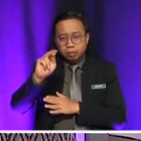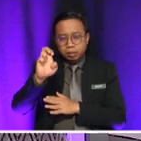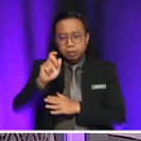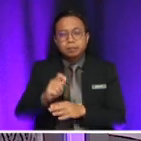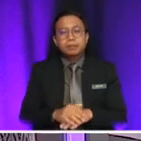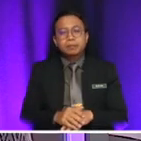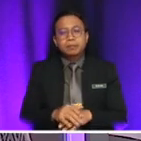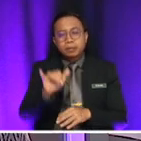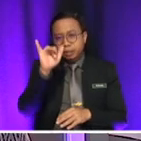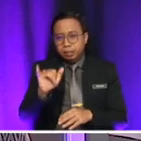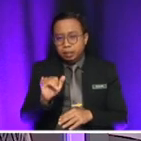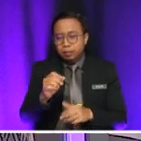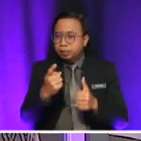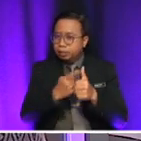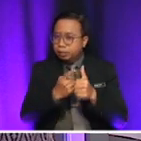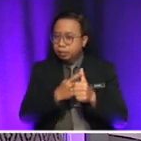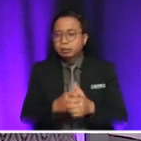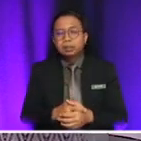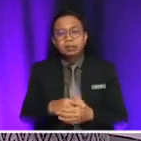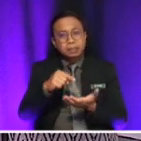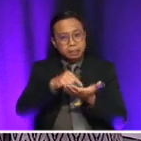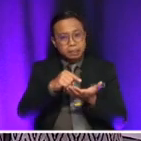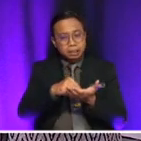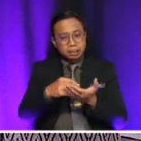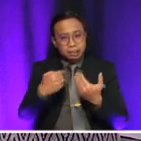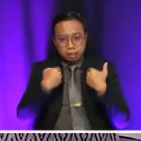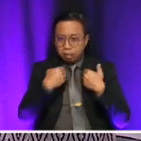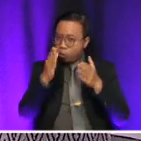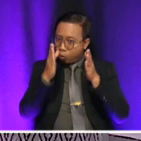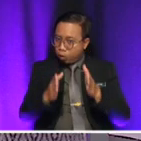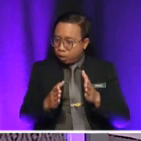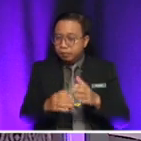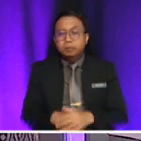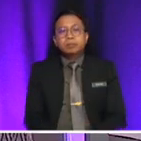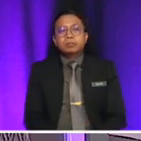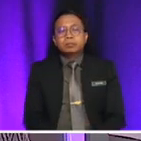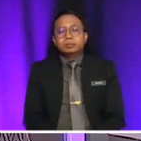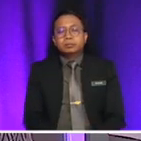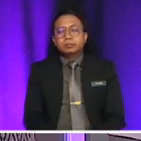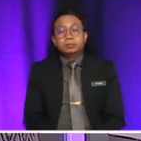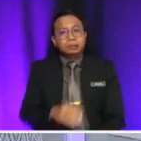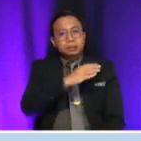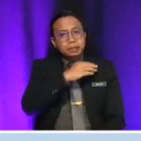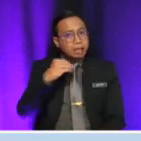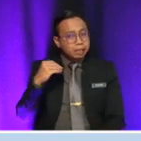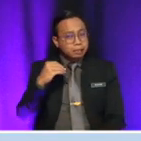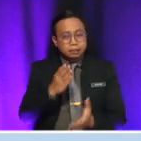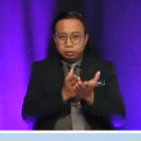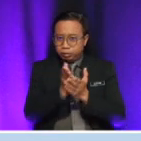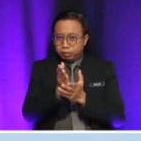Tanah Melayu yang pertama inilah antara orang-orangnya Oke dan seterusnya